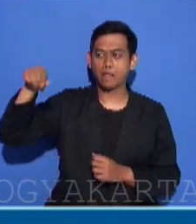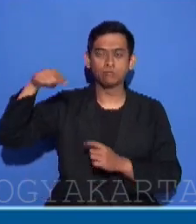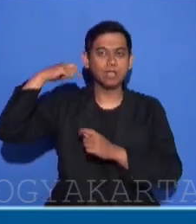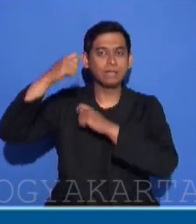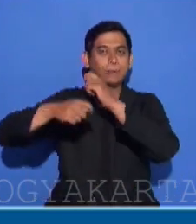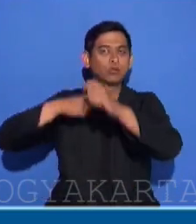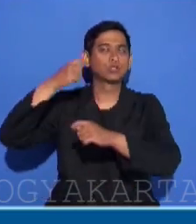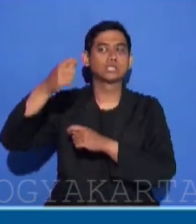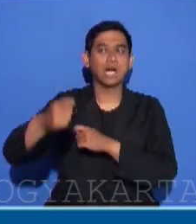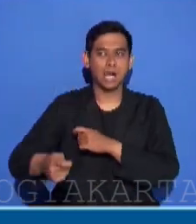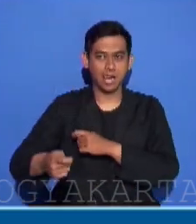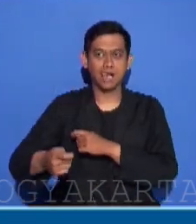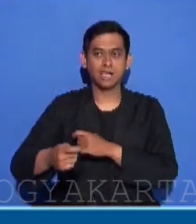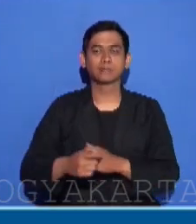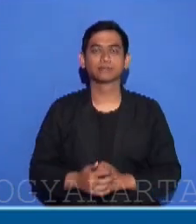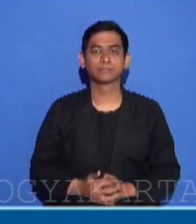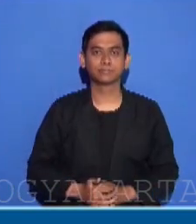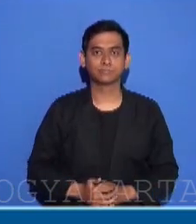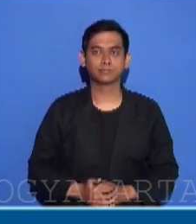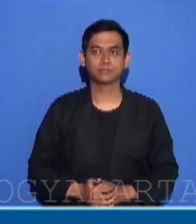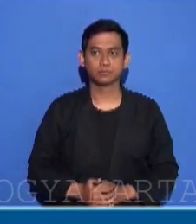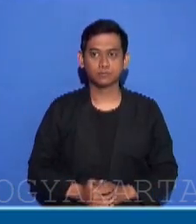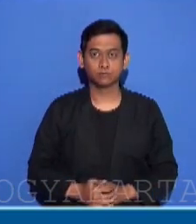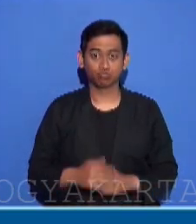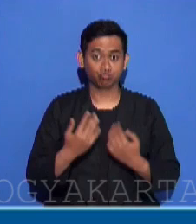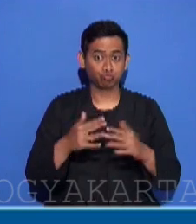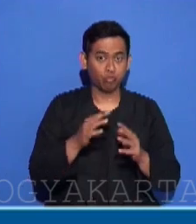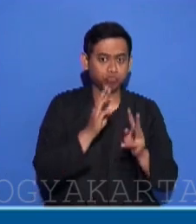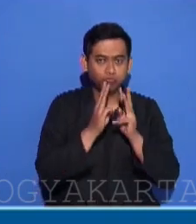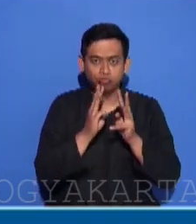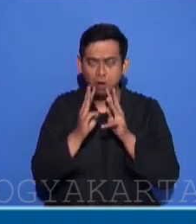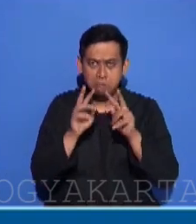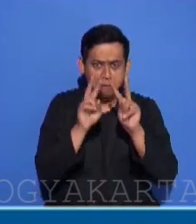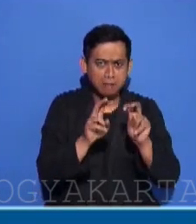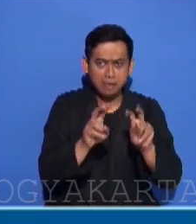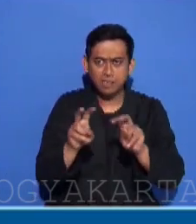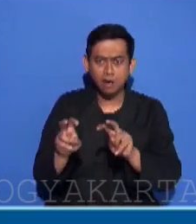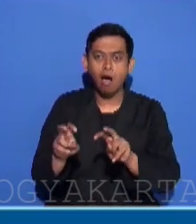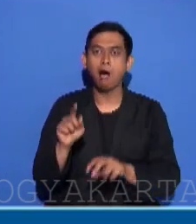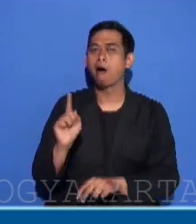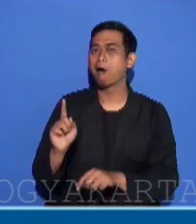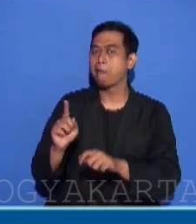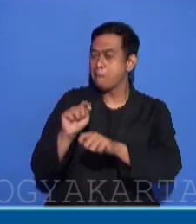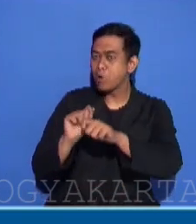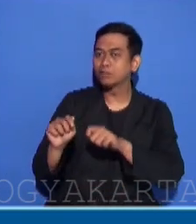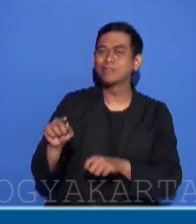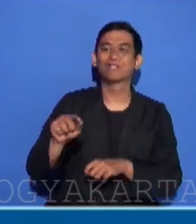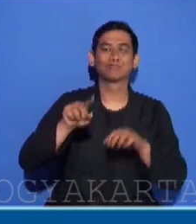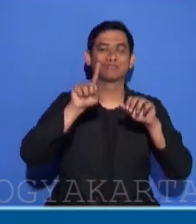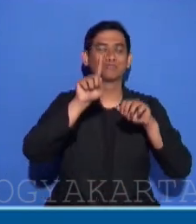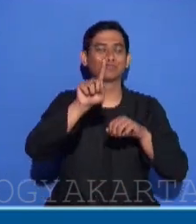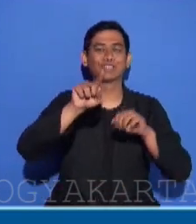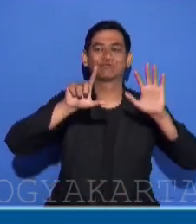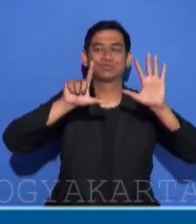babat mumanatan babat ing Sengkol masjid Menik dipun bangun rikala Tun 127